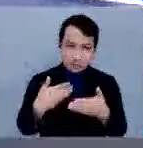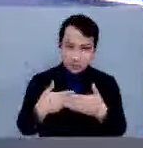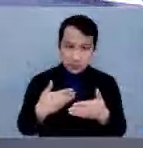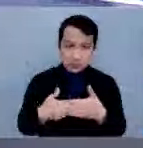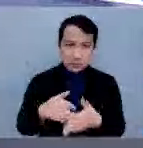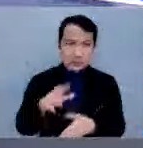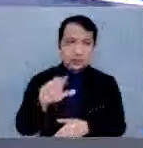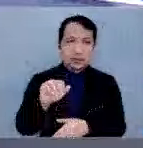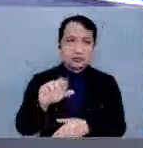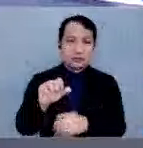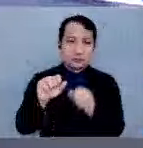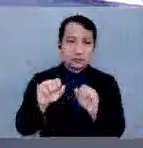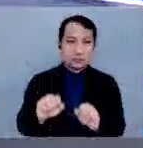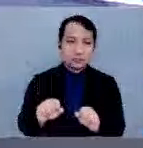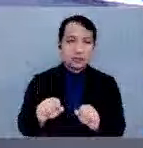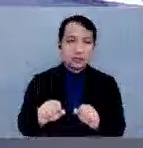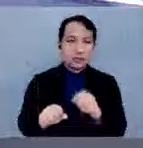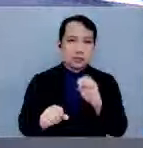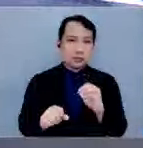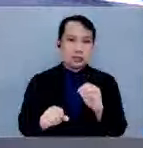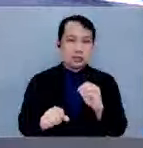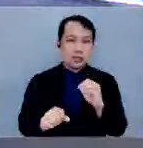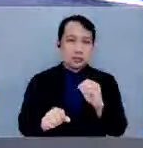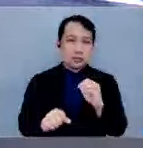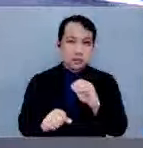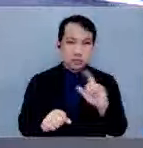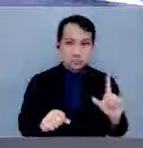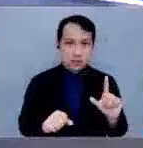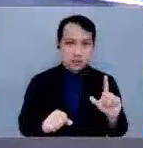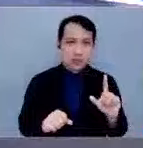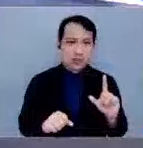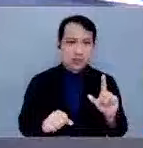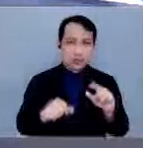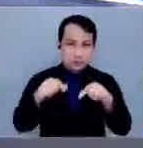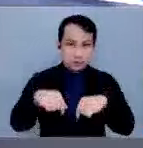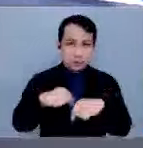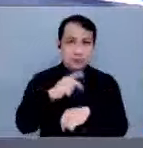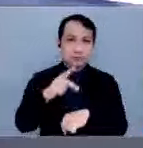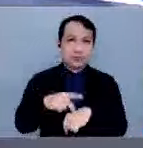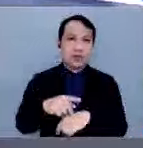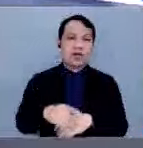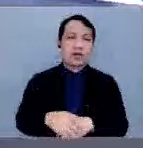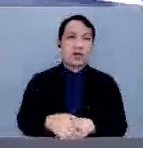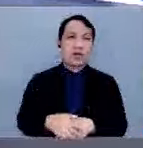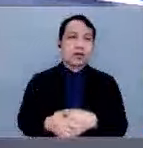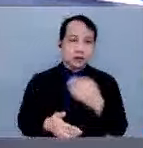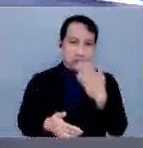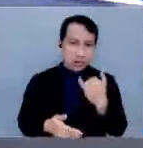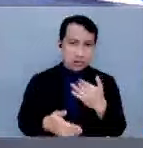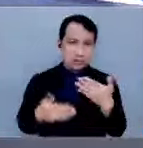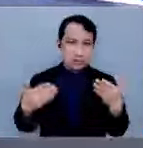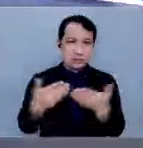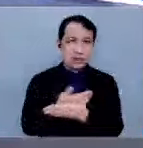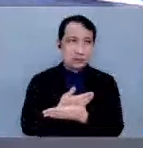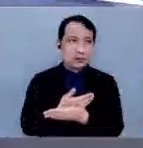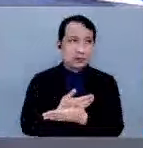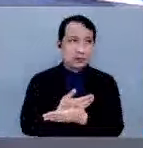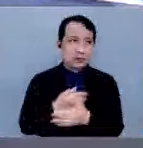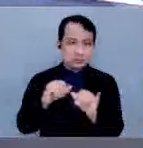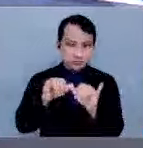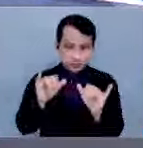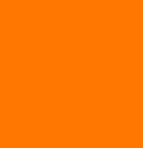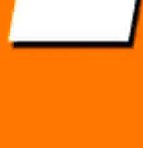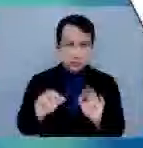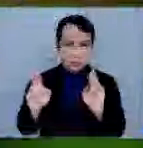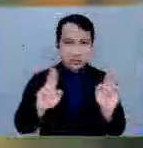ng Mobile Legends Bang Bang Professional League o MPL dito sa Pilipinas at meron silang panibagong point system na dapat abangan ng